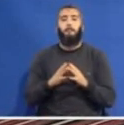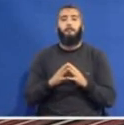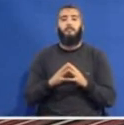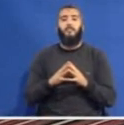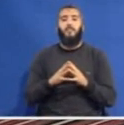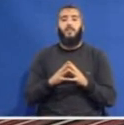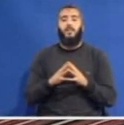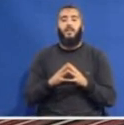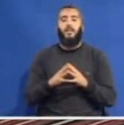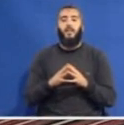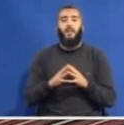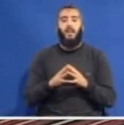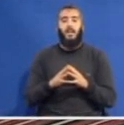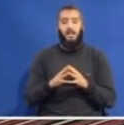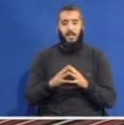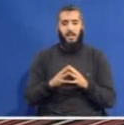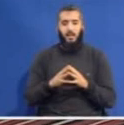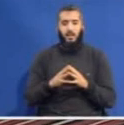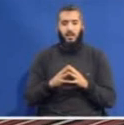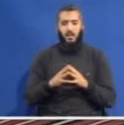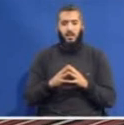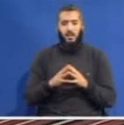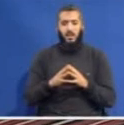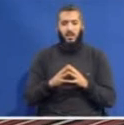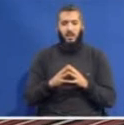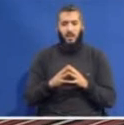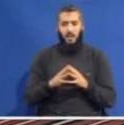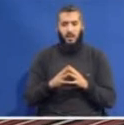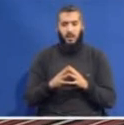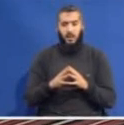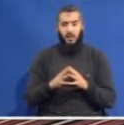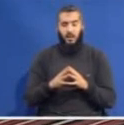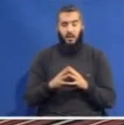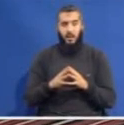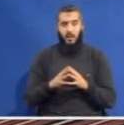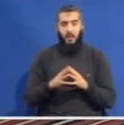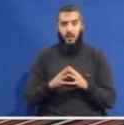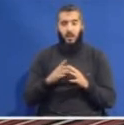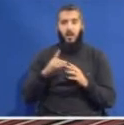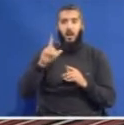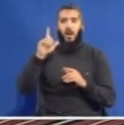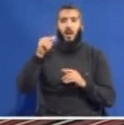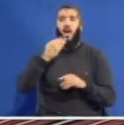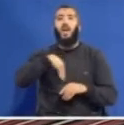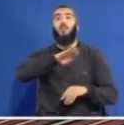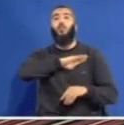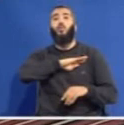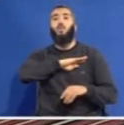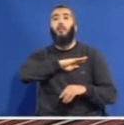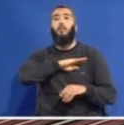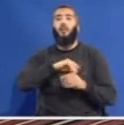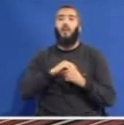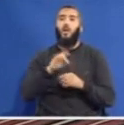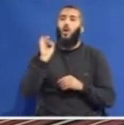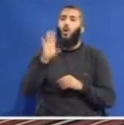رياس الحي واش مش ما حبوش يعطوك؟ ما حبوش يعطوني بناريفي. ايوه. رحت للمير قال لك